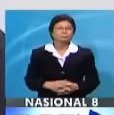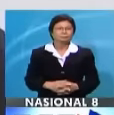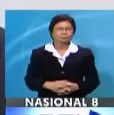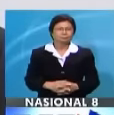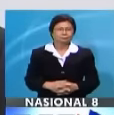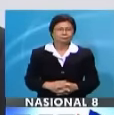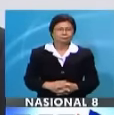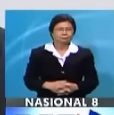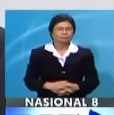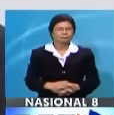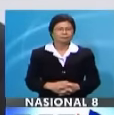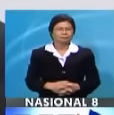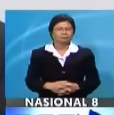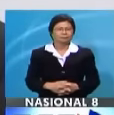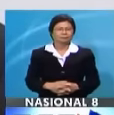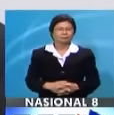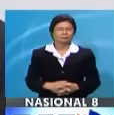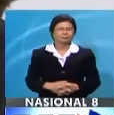Memangnya